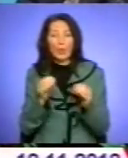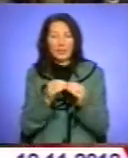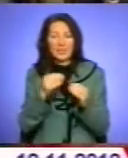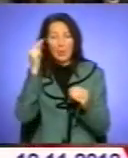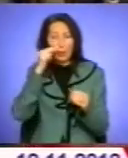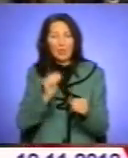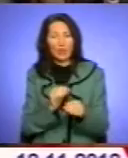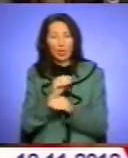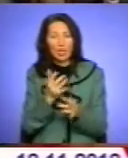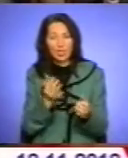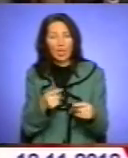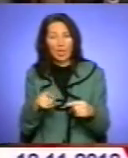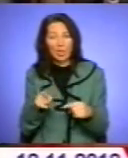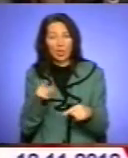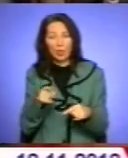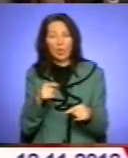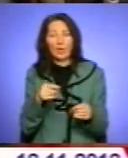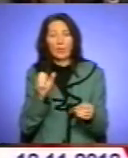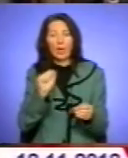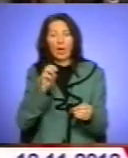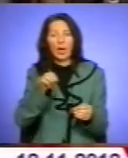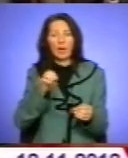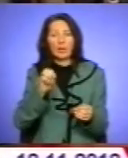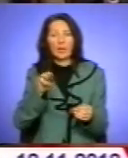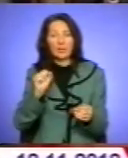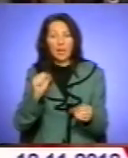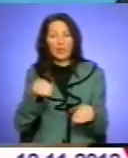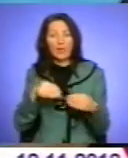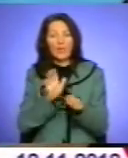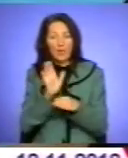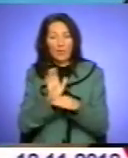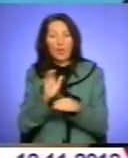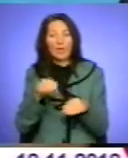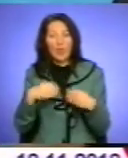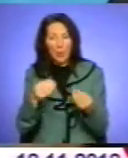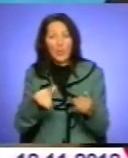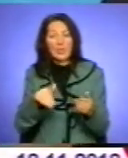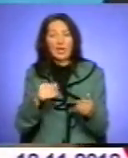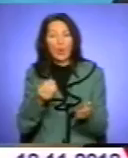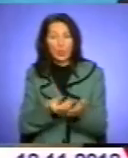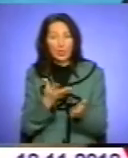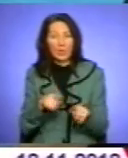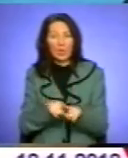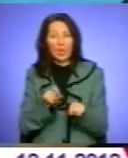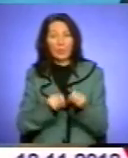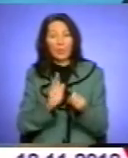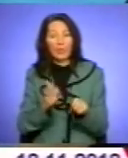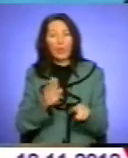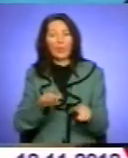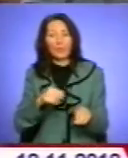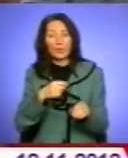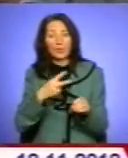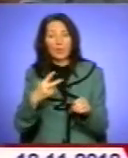ЗНО додати решта, і тоді атестат випускникам видавати після оцінювання. Такий експеримент був у 2009 році.